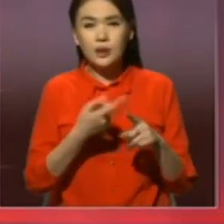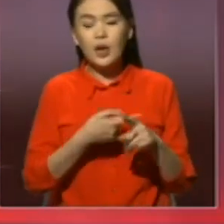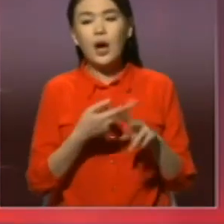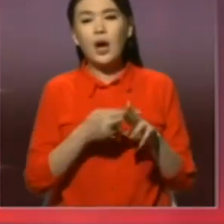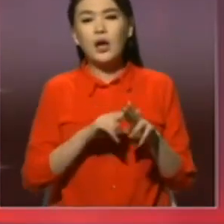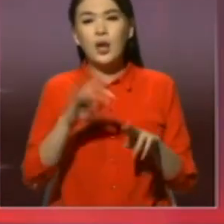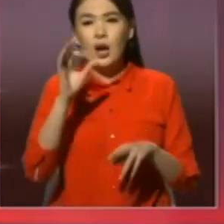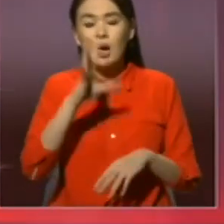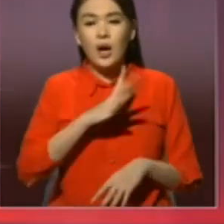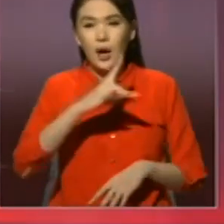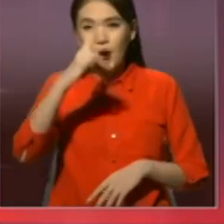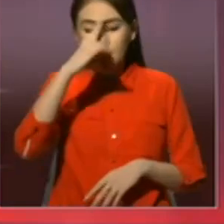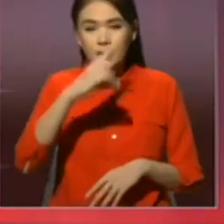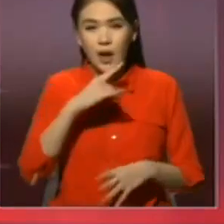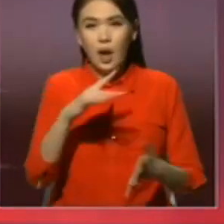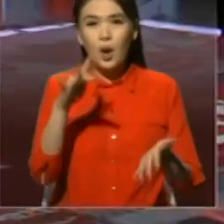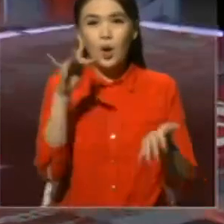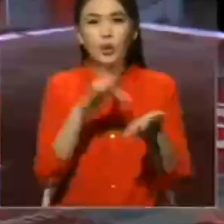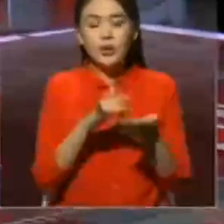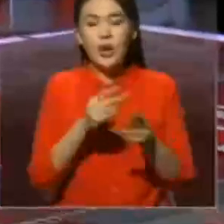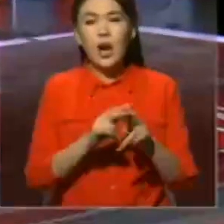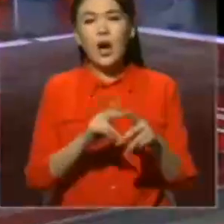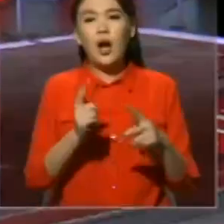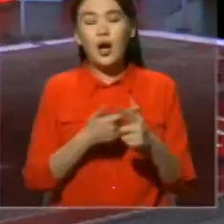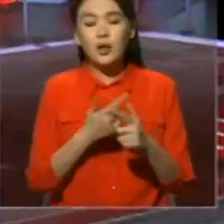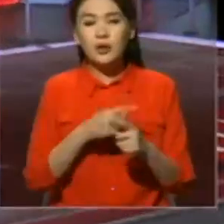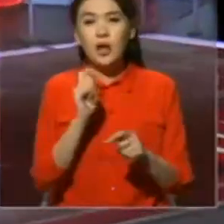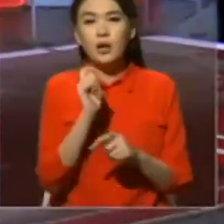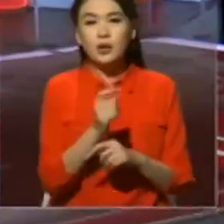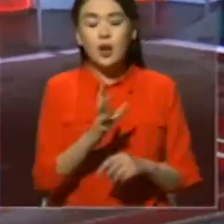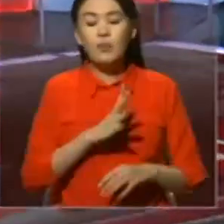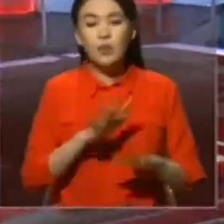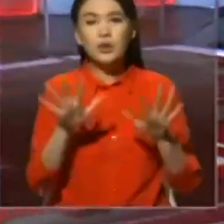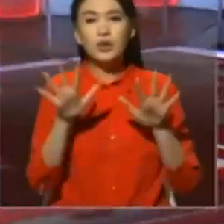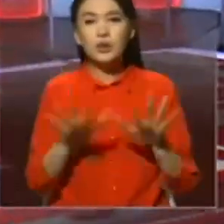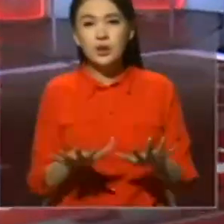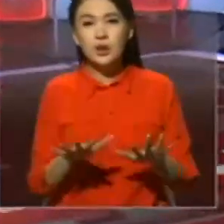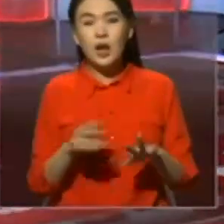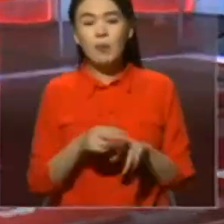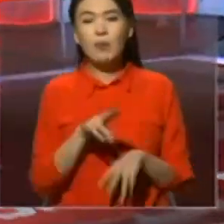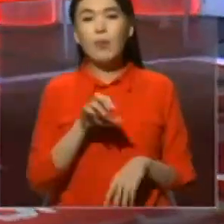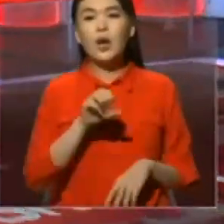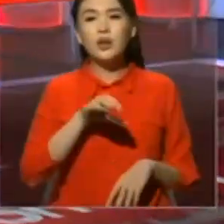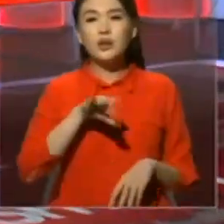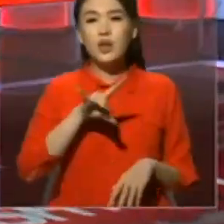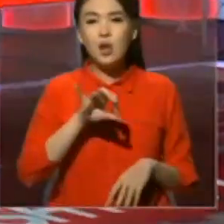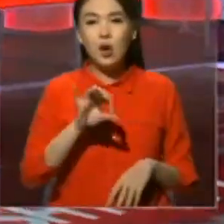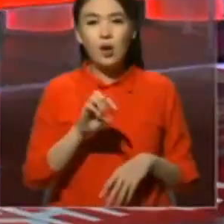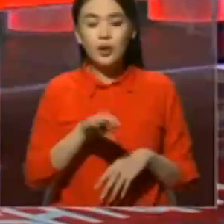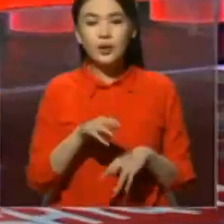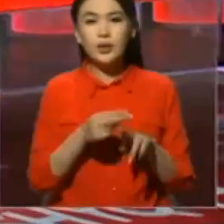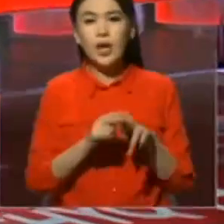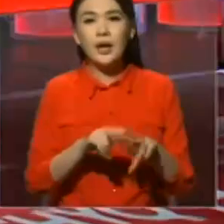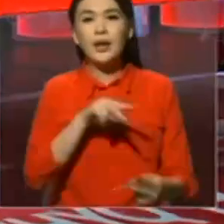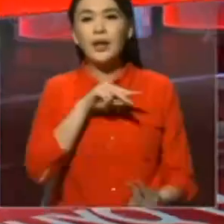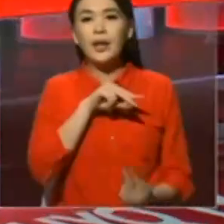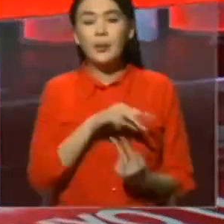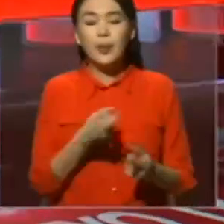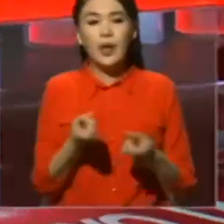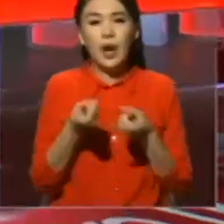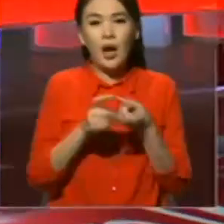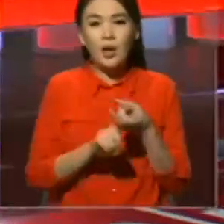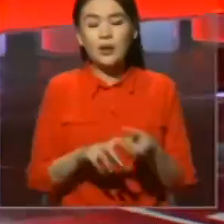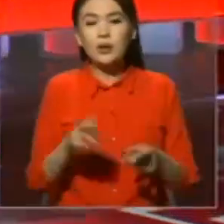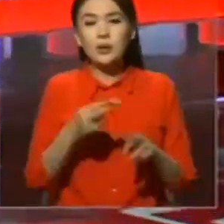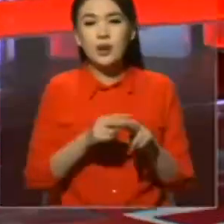қазақи, ортаға бағытталған қазақи атаулар. Яғни бұл жерде патриот деген ұғымды біз еңбек арқылы